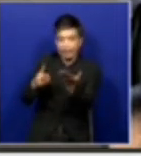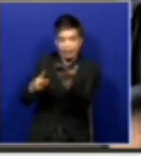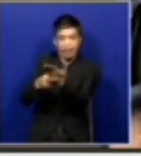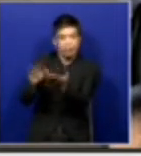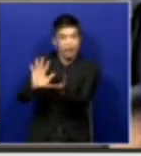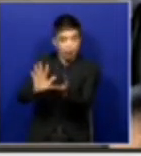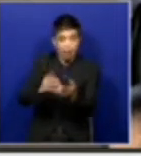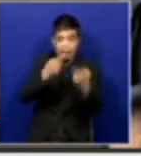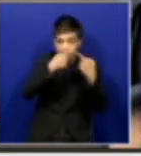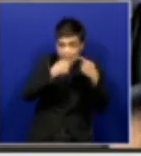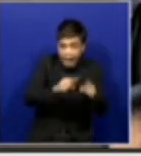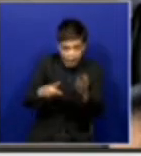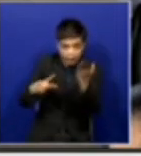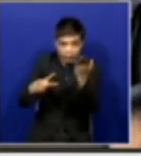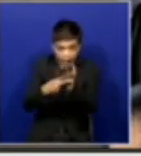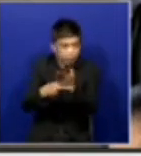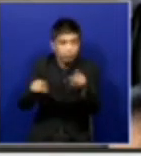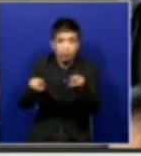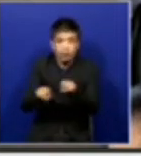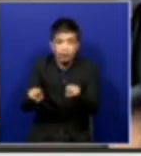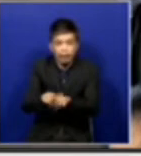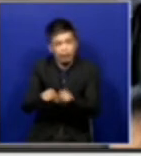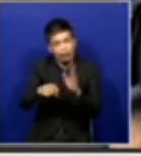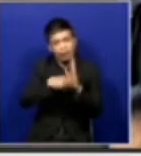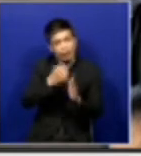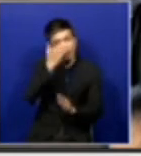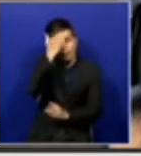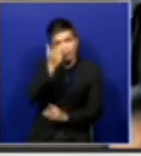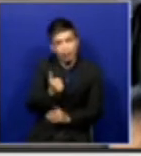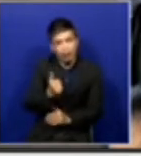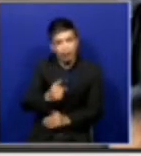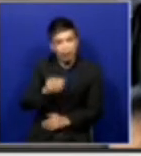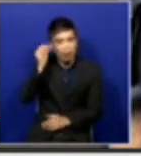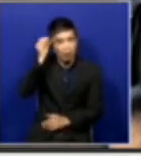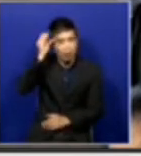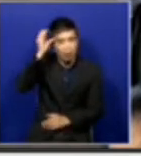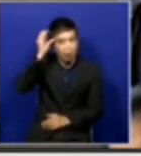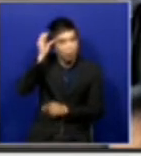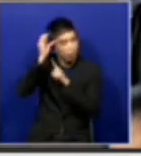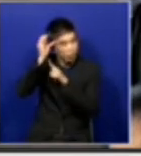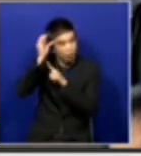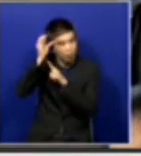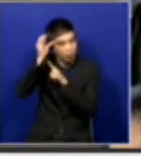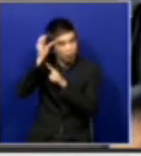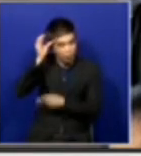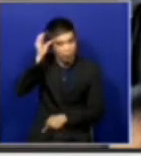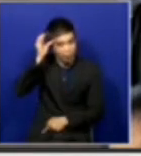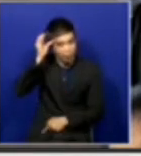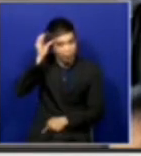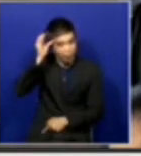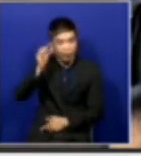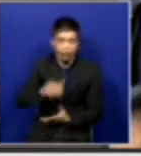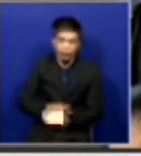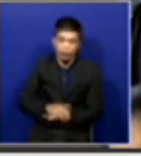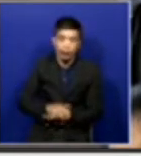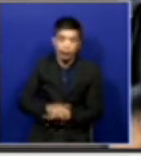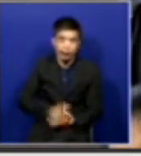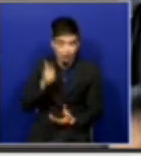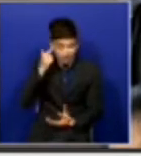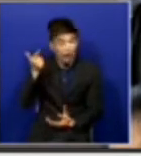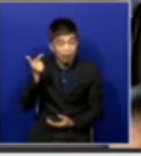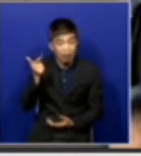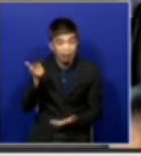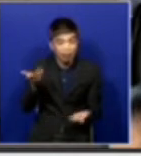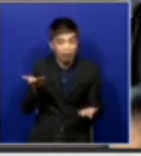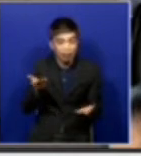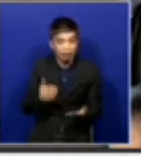นมีคนชั้นมันสมองทั้งนั้นในครม.ในสำนักงบประมาณ